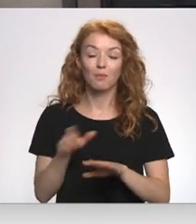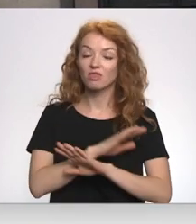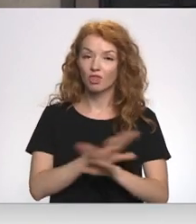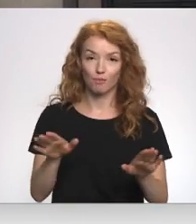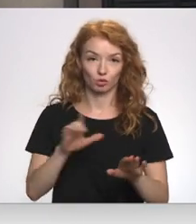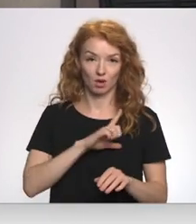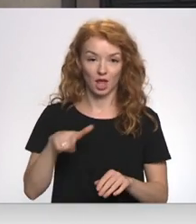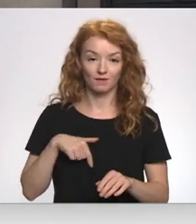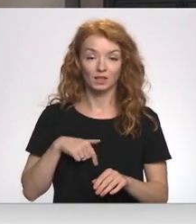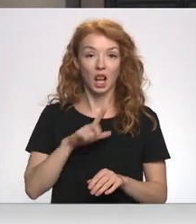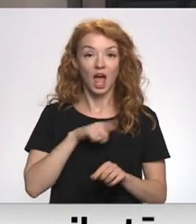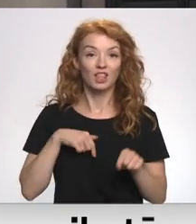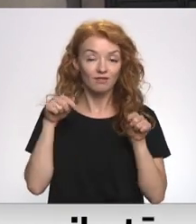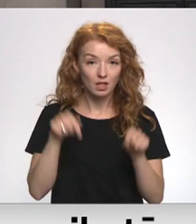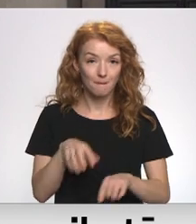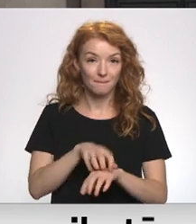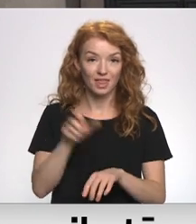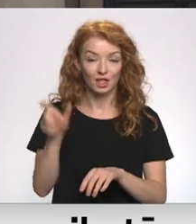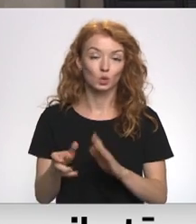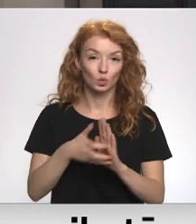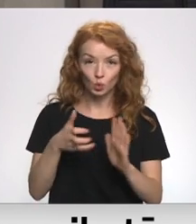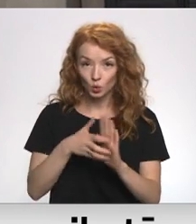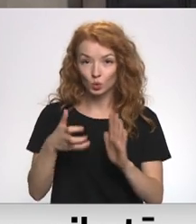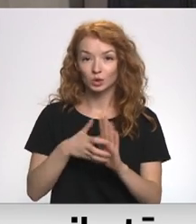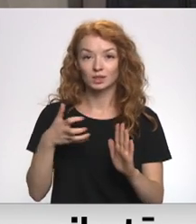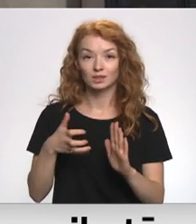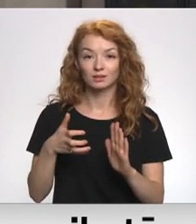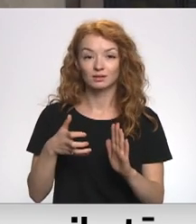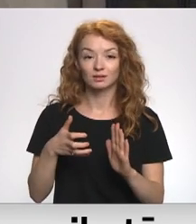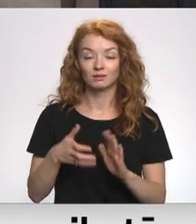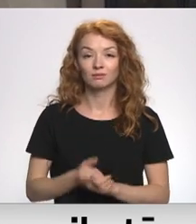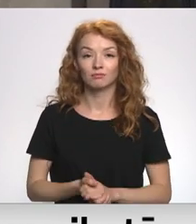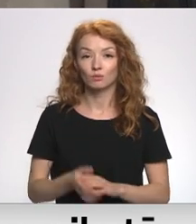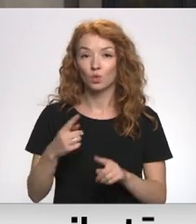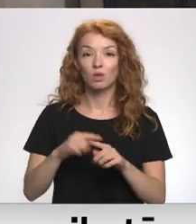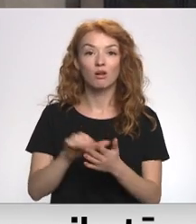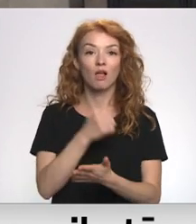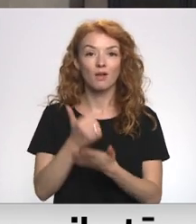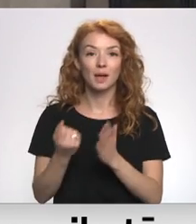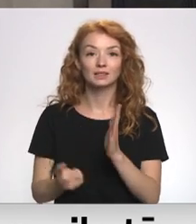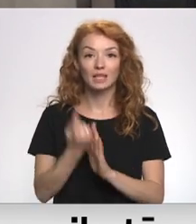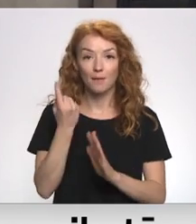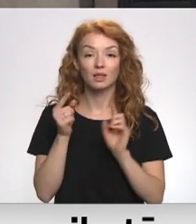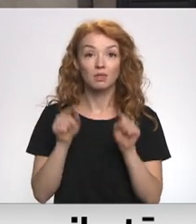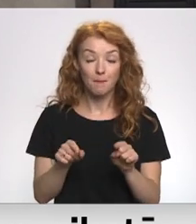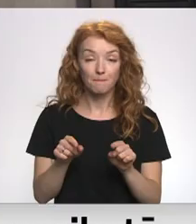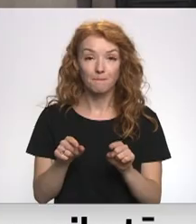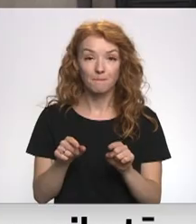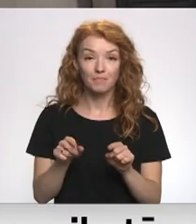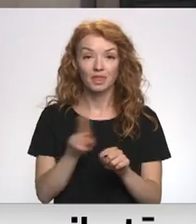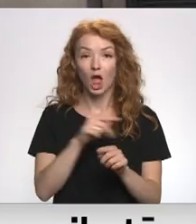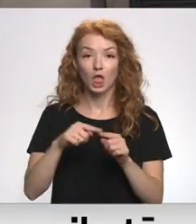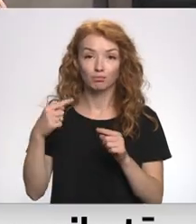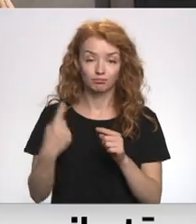Nelaime ir tā, ka Latvijā mediķu trūkst. Un galvenais iemesls tam ir netaisnīgi